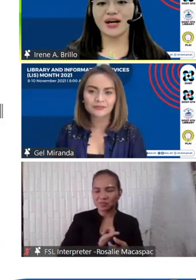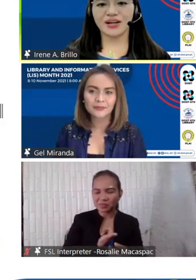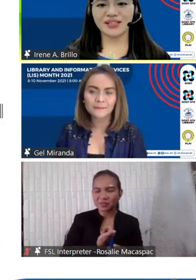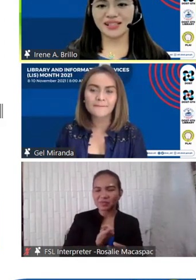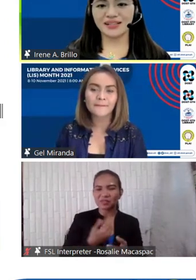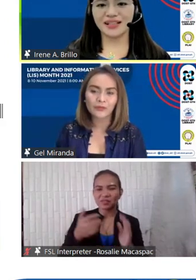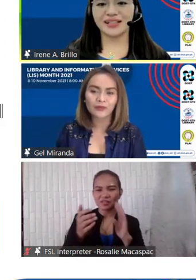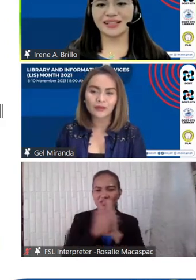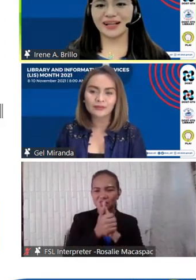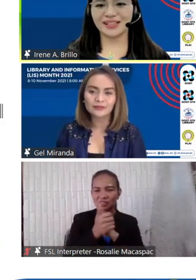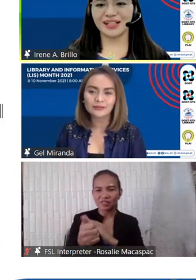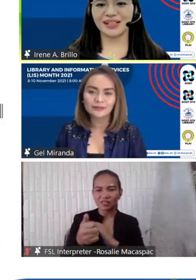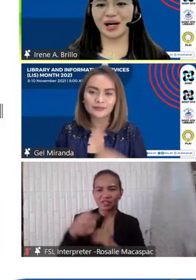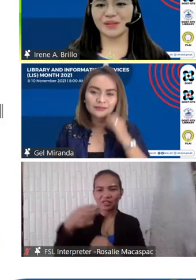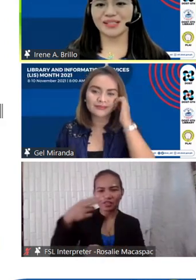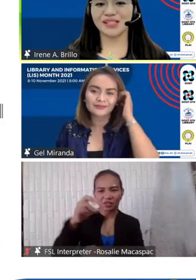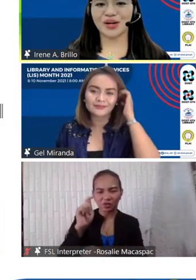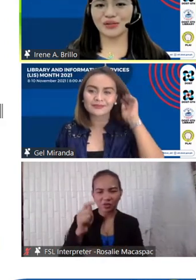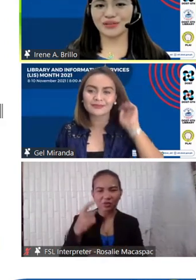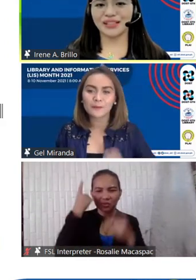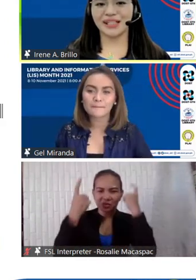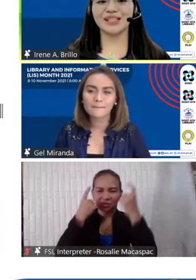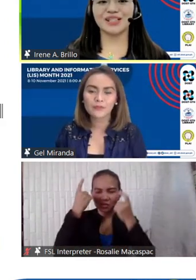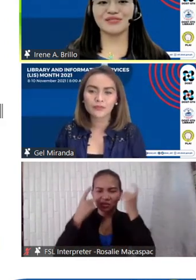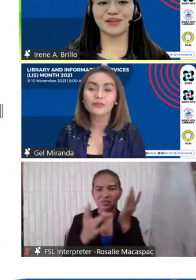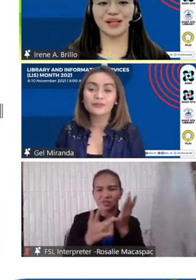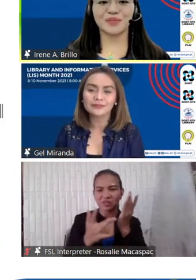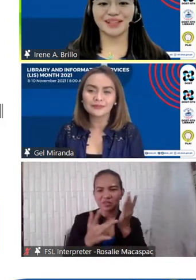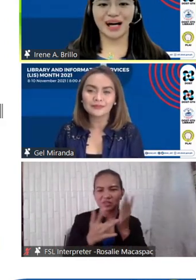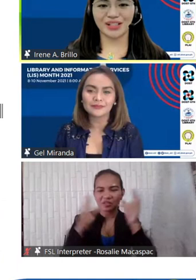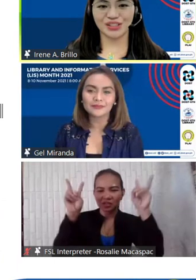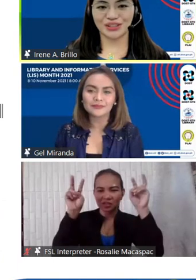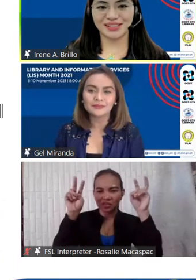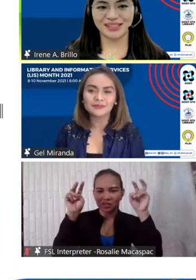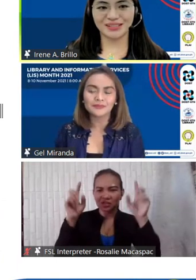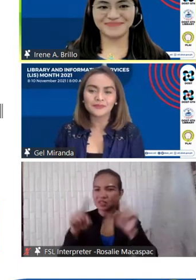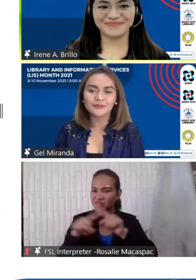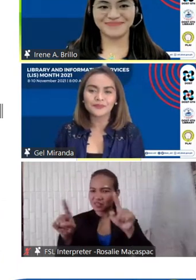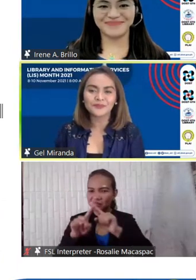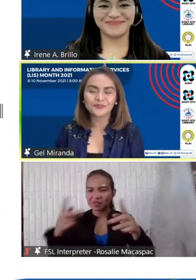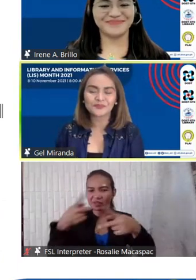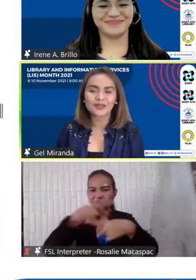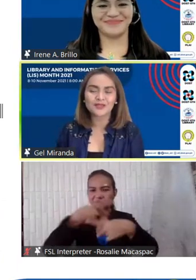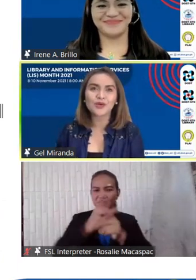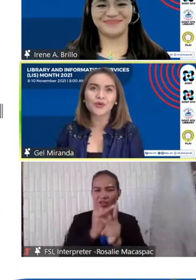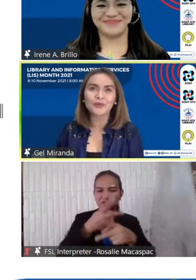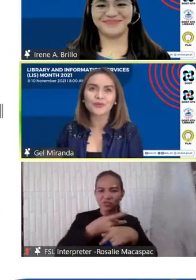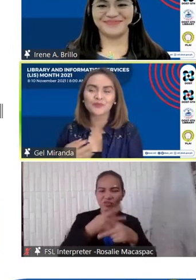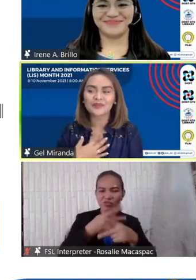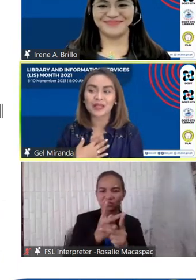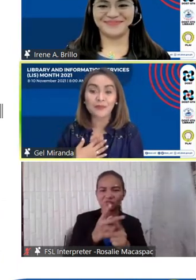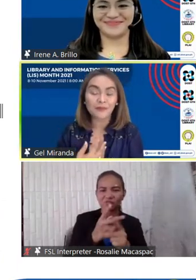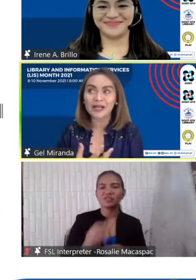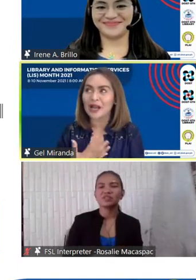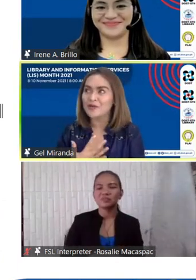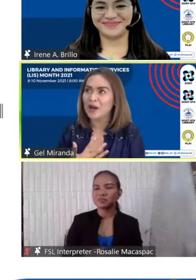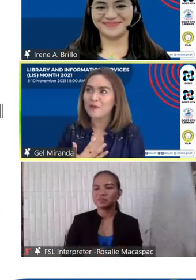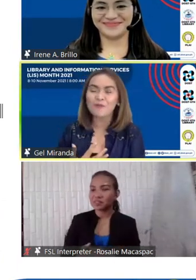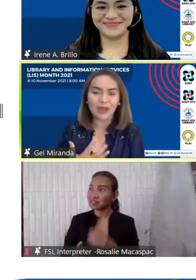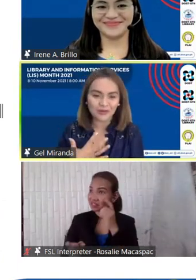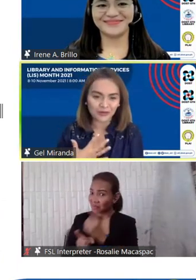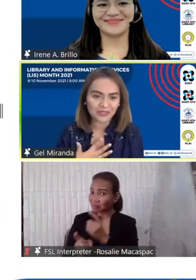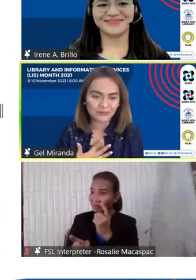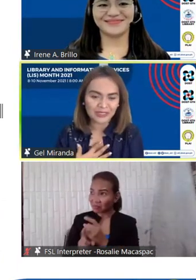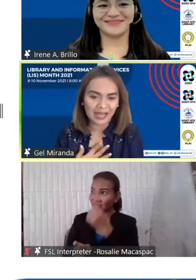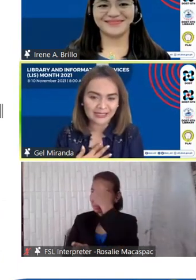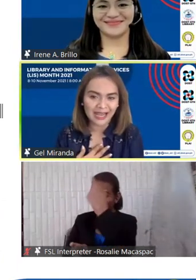host considering the technical topics covered in the different productions. Mm-hmm. So, tama ba ang pagkakaunawa kung